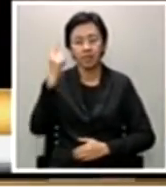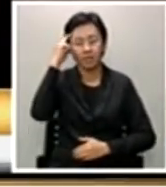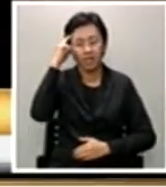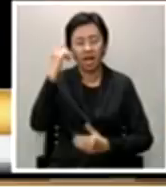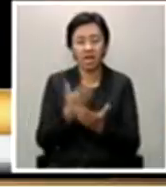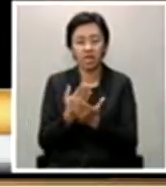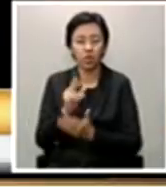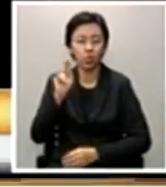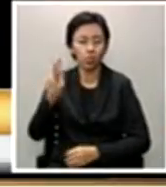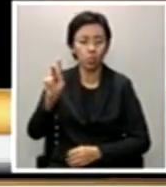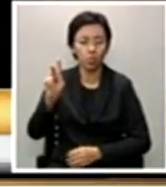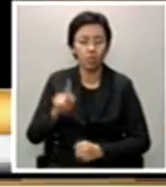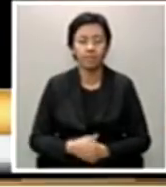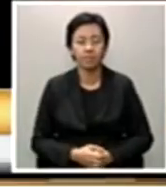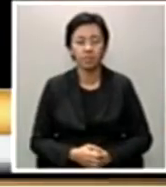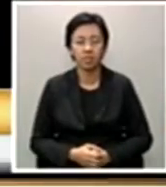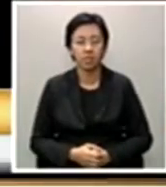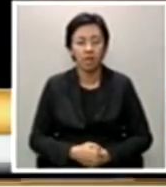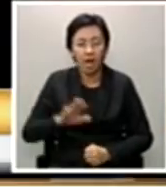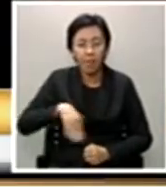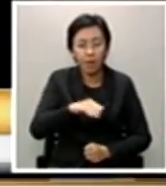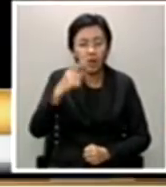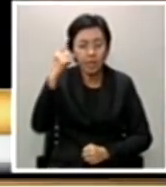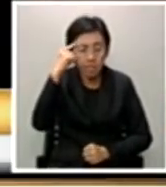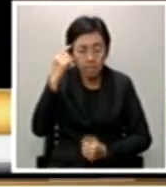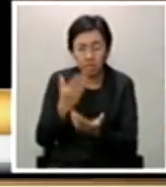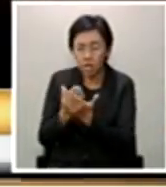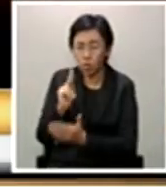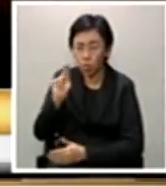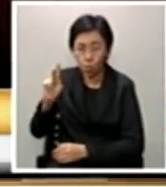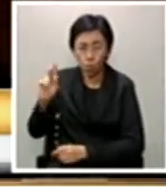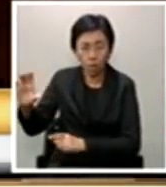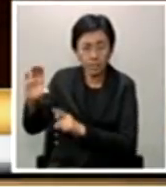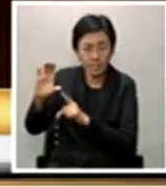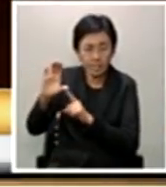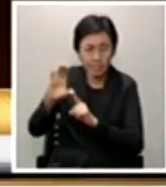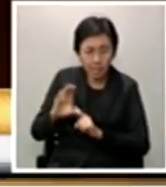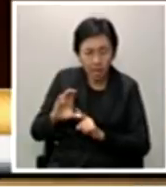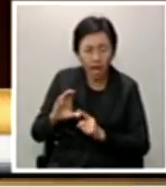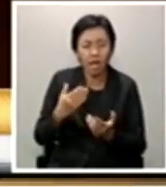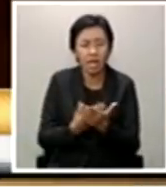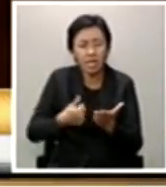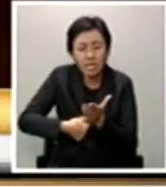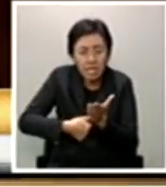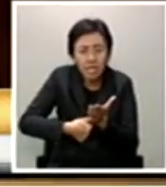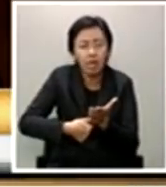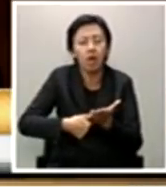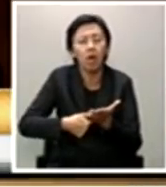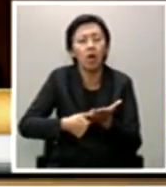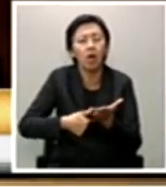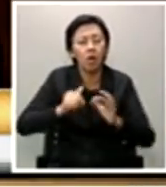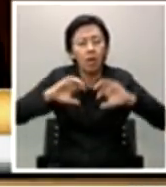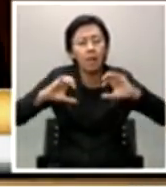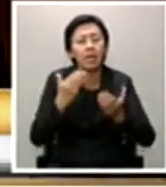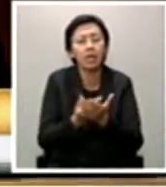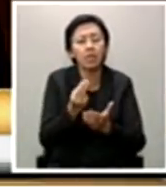กู้ลองนึกดูถ้าเรากู้มูลค่าอย่างนั้นหนี้สาธารณะจะเป็นเท่าไ